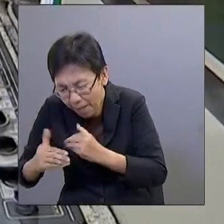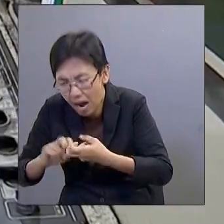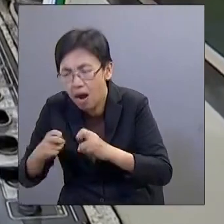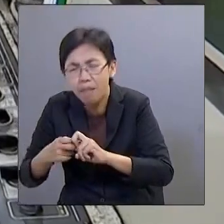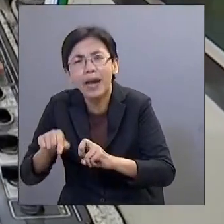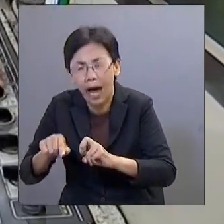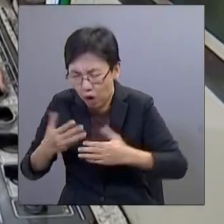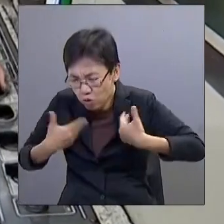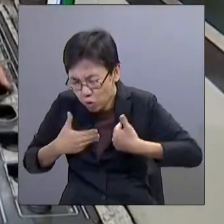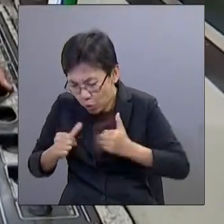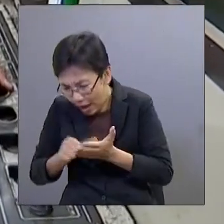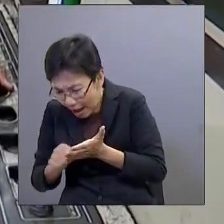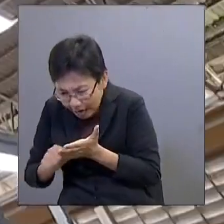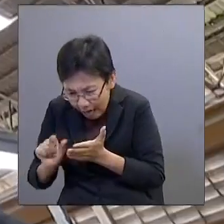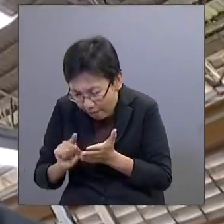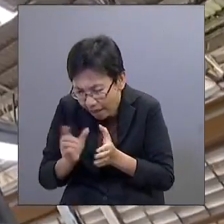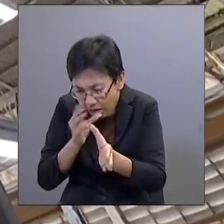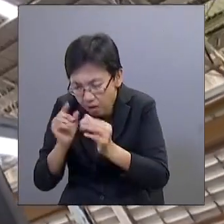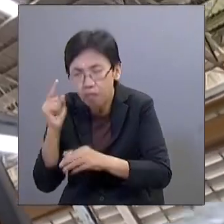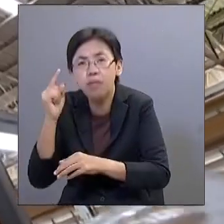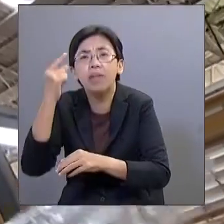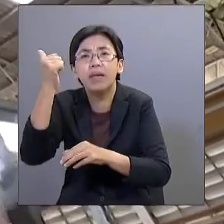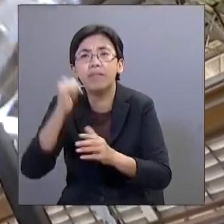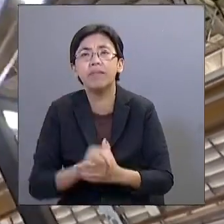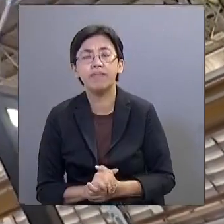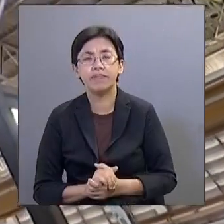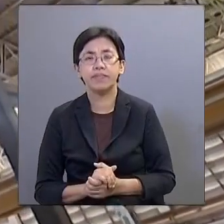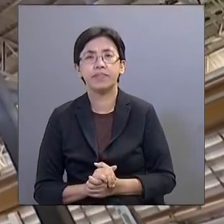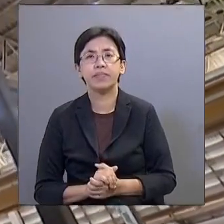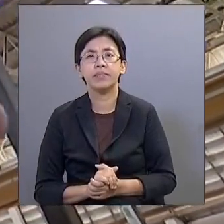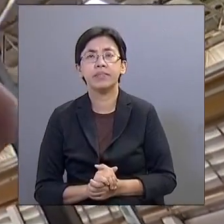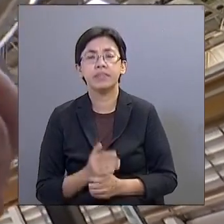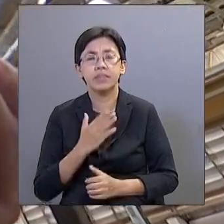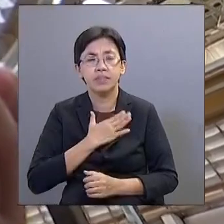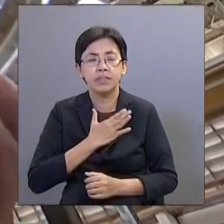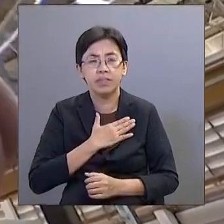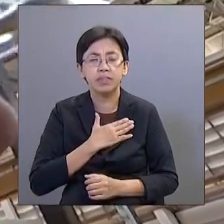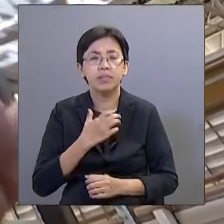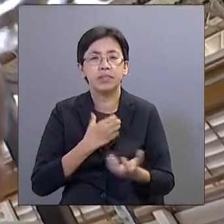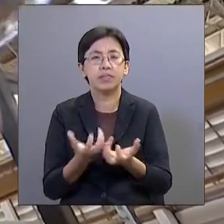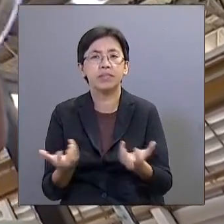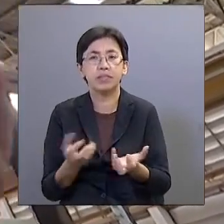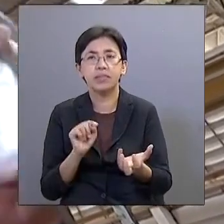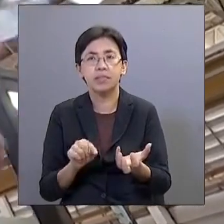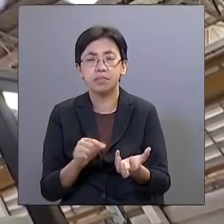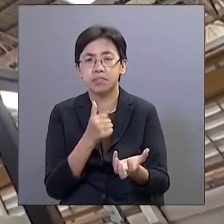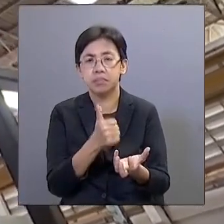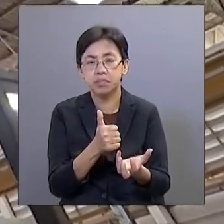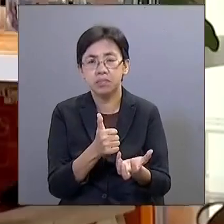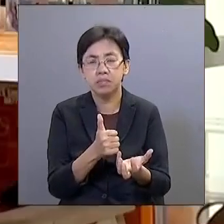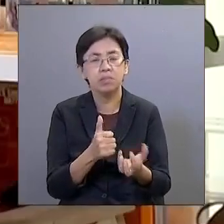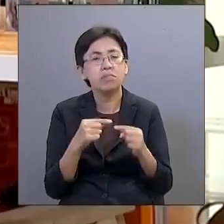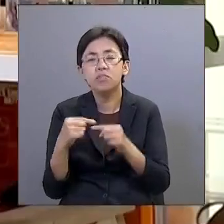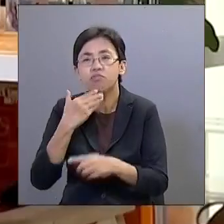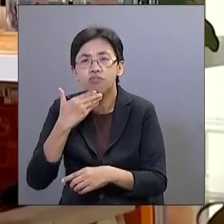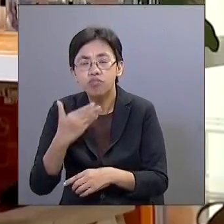แต่ก็เราก็ได้เรียนรู้สิ่งใหม่ๆจริงๆเรามีอีกทางนึงสำหรับการรักโลกก็คือการทำให้สินค้ามีคุณภาพและยั่งยืนถาว